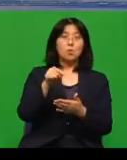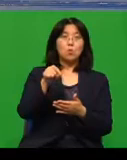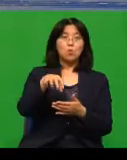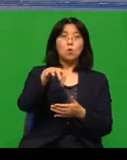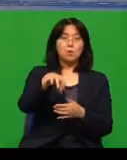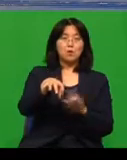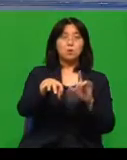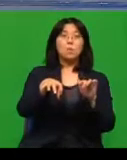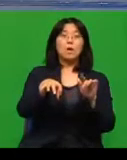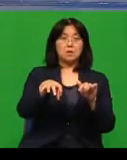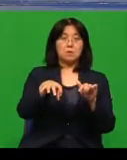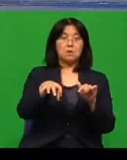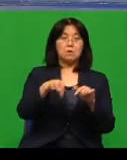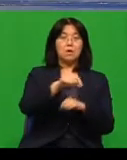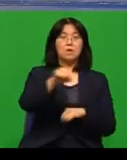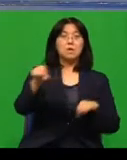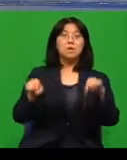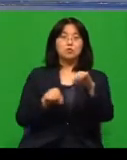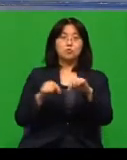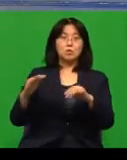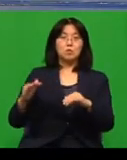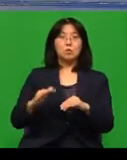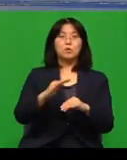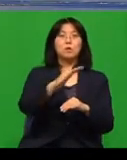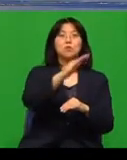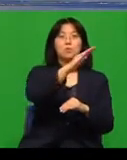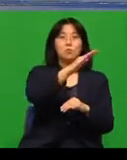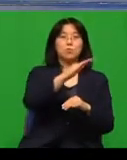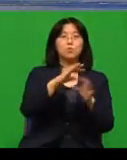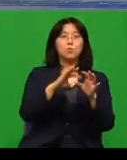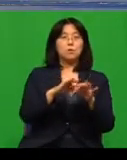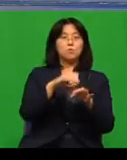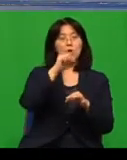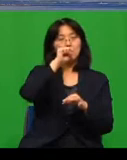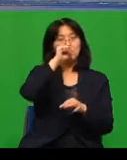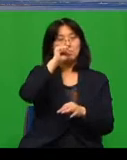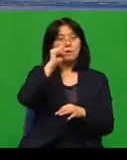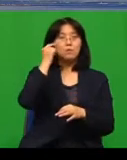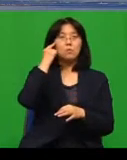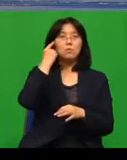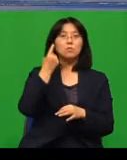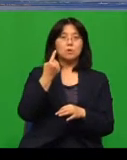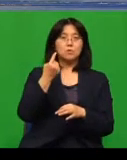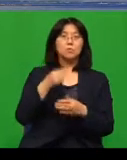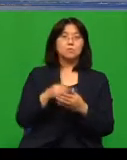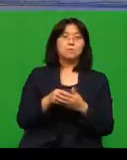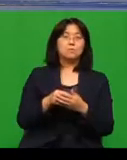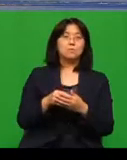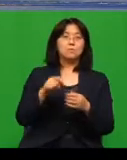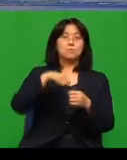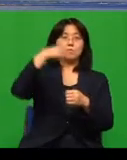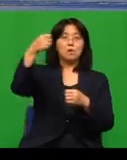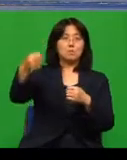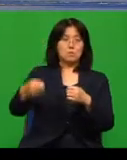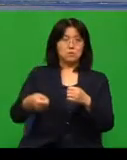本橋富山館はむしろ伸びてますので、大変いいこと、いいなと思います。からもう一枚目